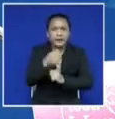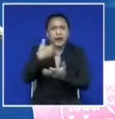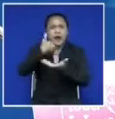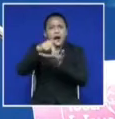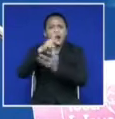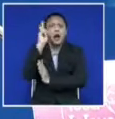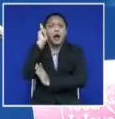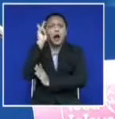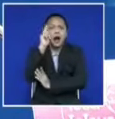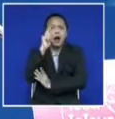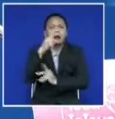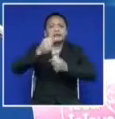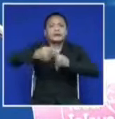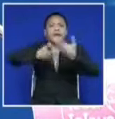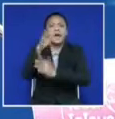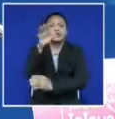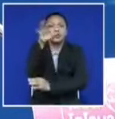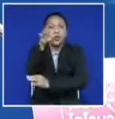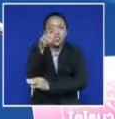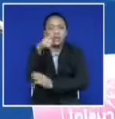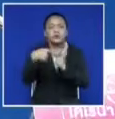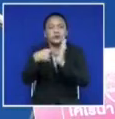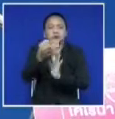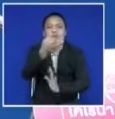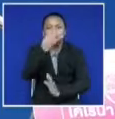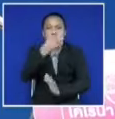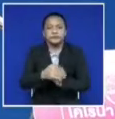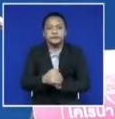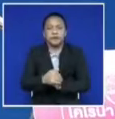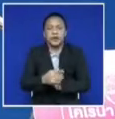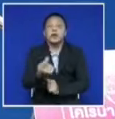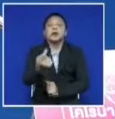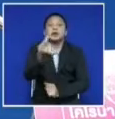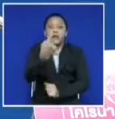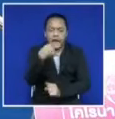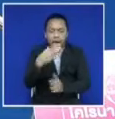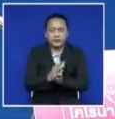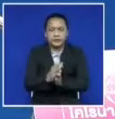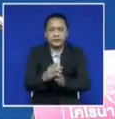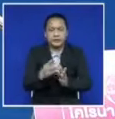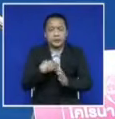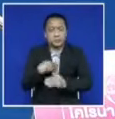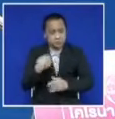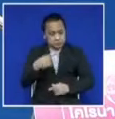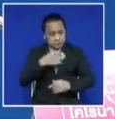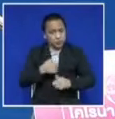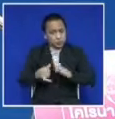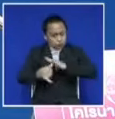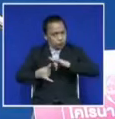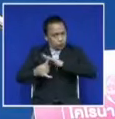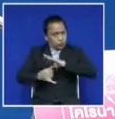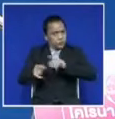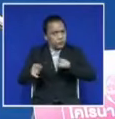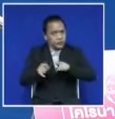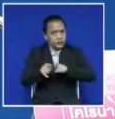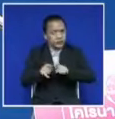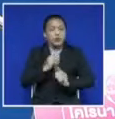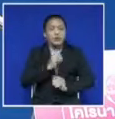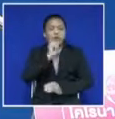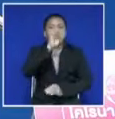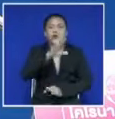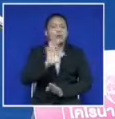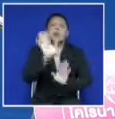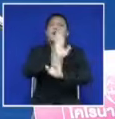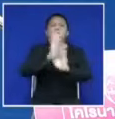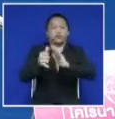านข่าวที่ตลาดกลางกุ้งสมุทรสาครสอบถามมาว่าเขาต้องถูกกักตัวไหมนะครับก็คงขออนุญาตนำเรียนว่า